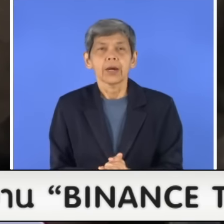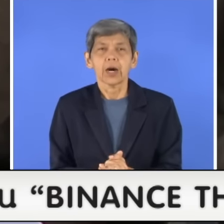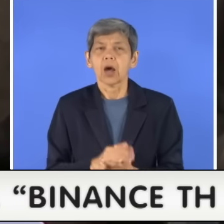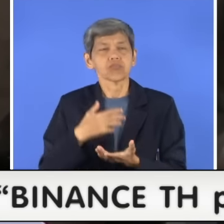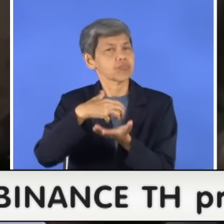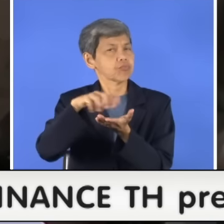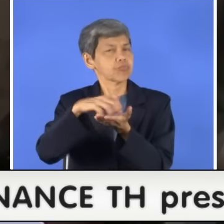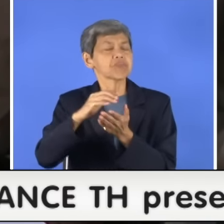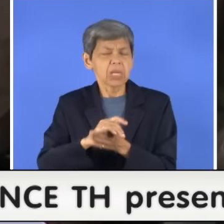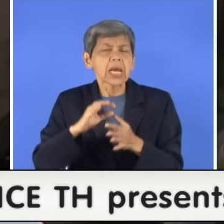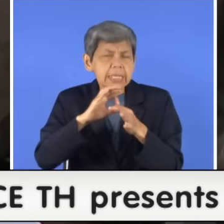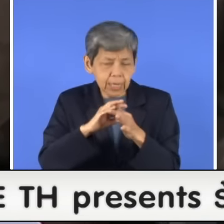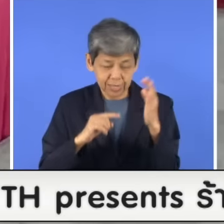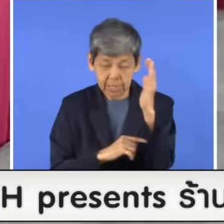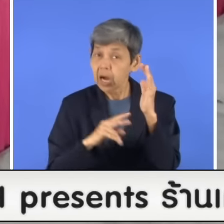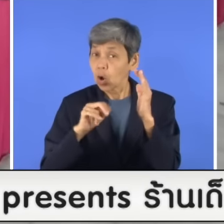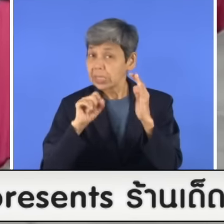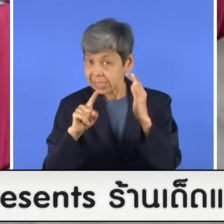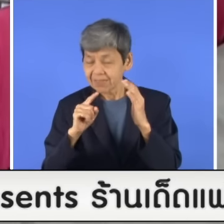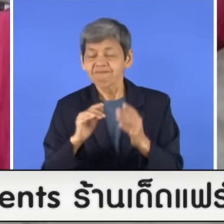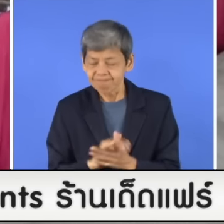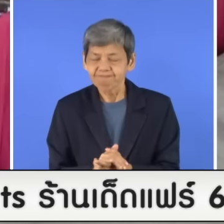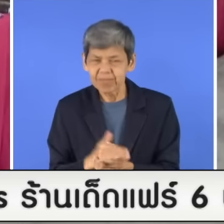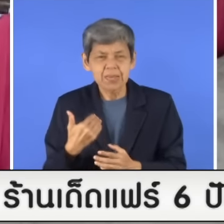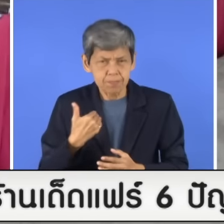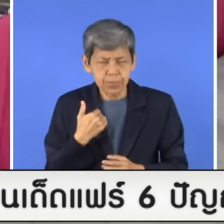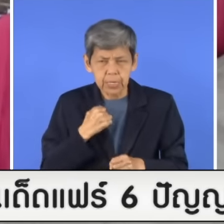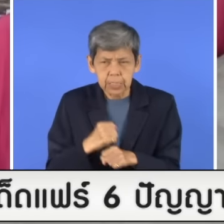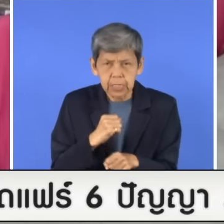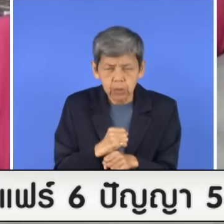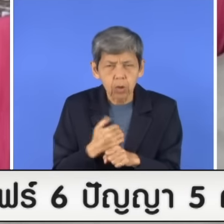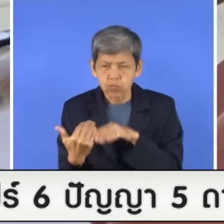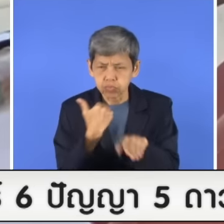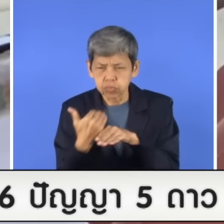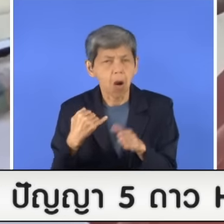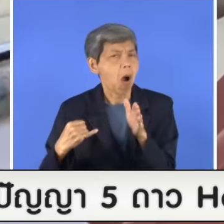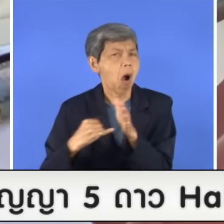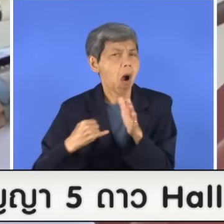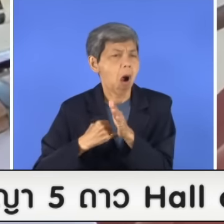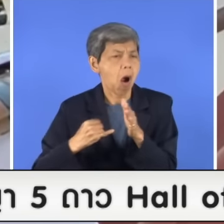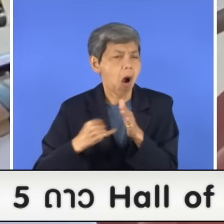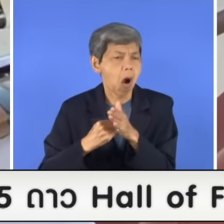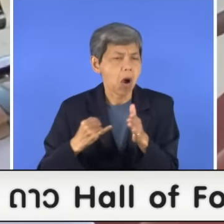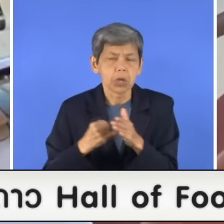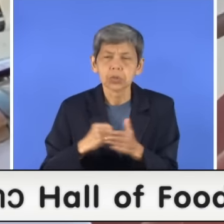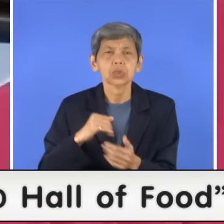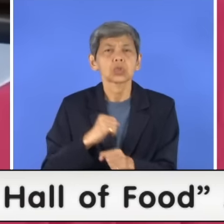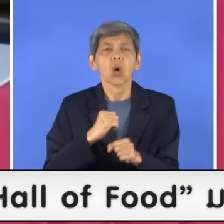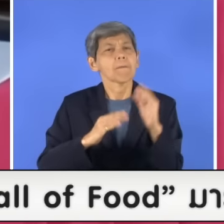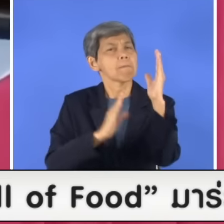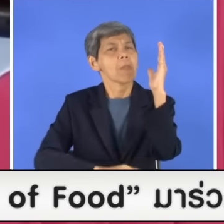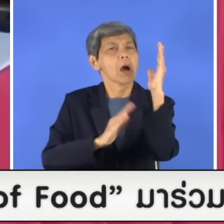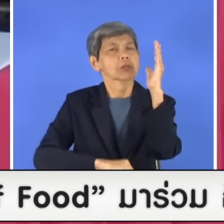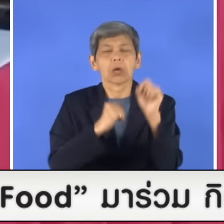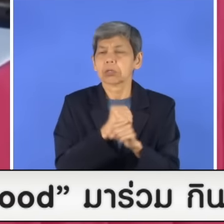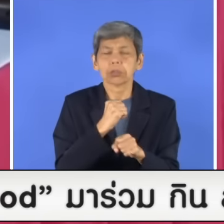อกว่าอาจจะเป็นเพราะว่าจังหวัดนครศรีธรรมราชเนี่ยมีเส้นทางการคมนาคมที่สะดวกและก็เป็นเมืองศูนย์กลางทางภาคใต้จึงง่